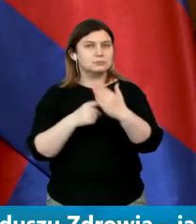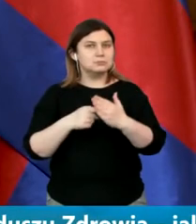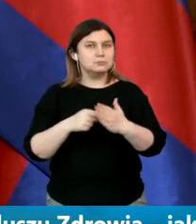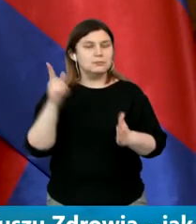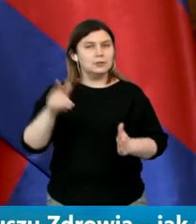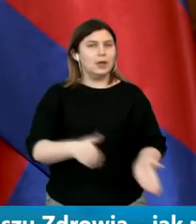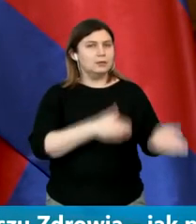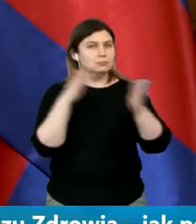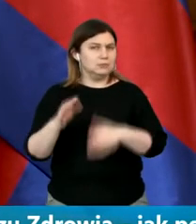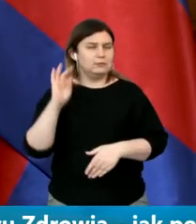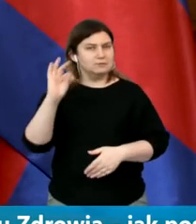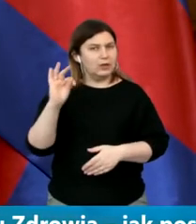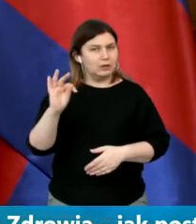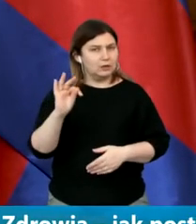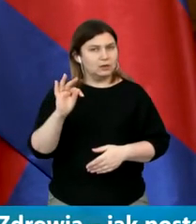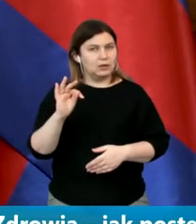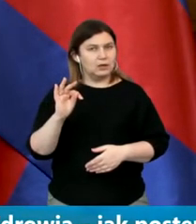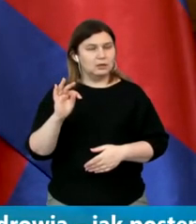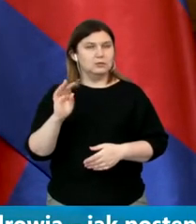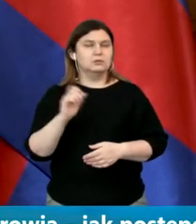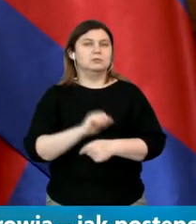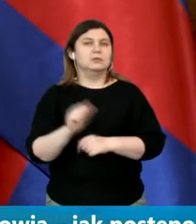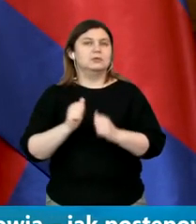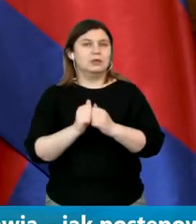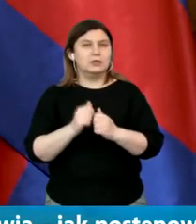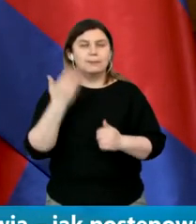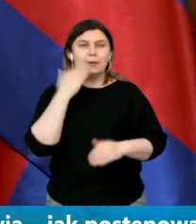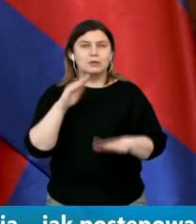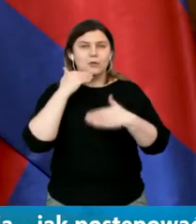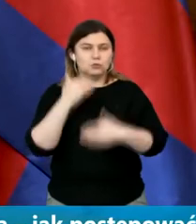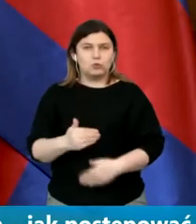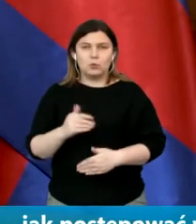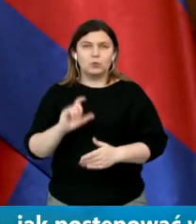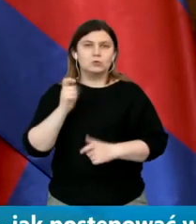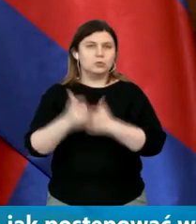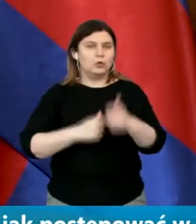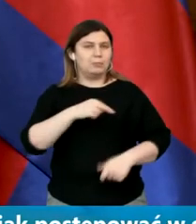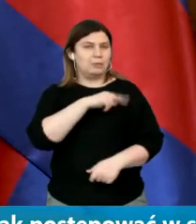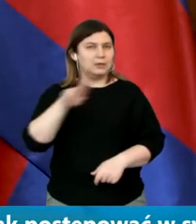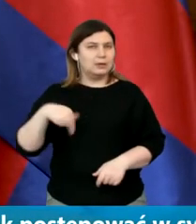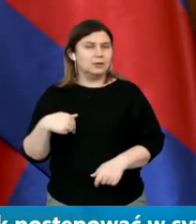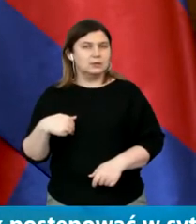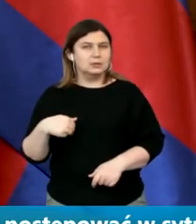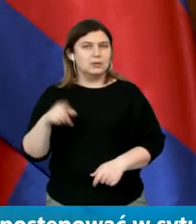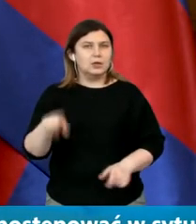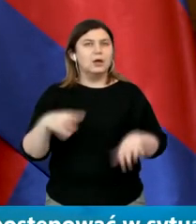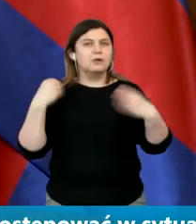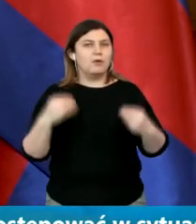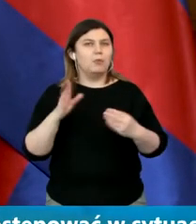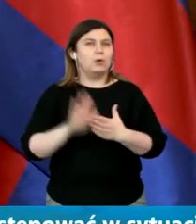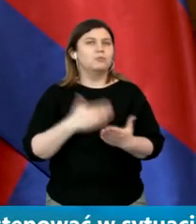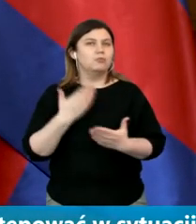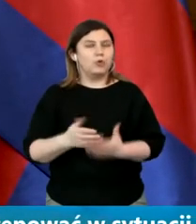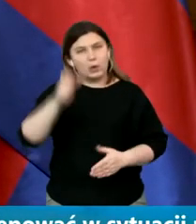kolejnych jego wielkich wyzwań. Bardzo mu dziękujemy za to, co dla nas zrobił, za ten wspaniały przykład człowieka,